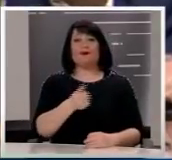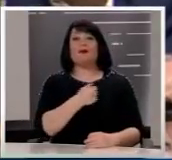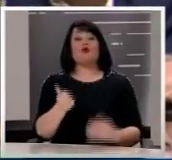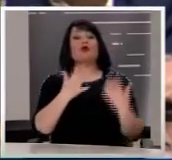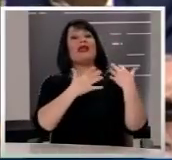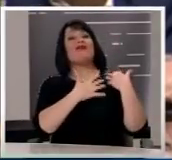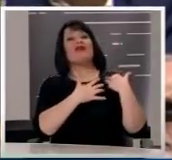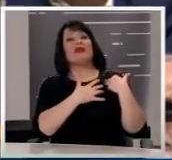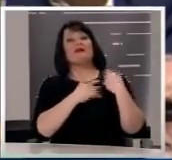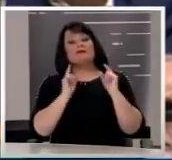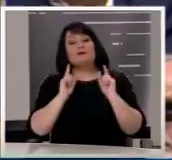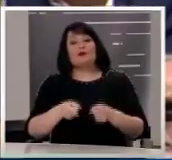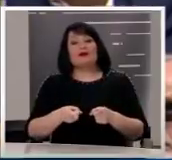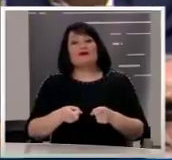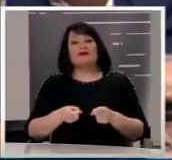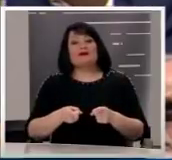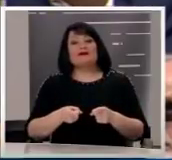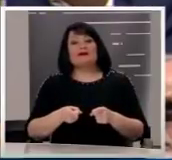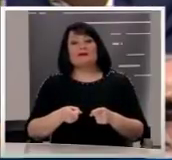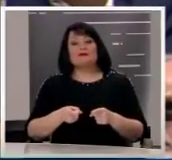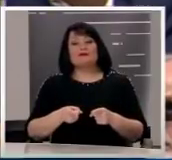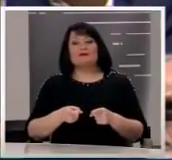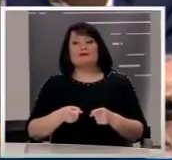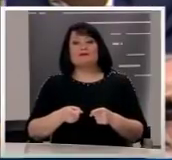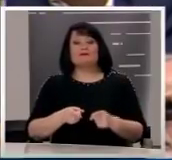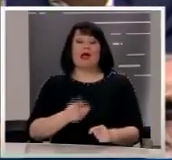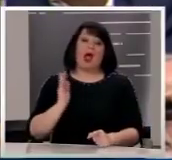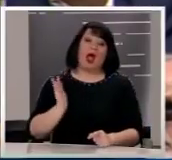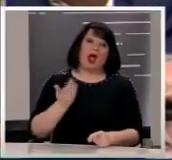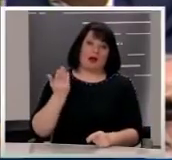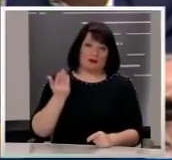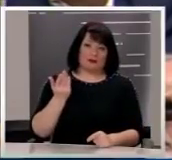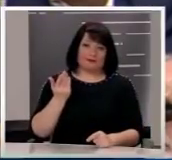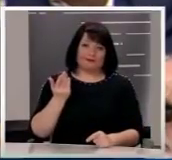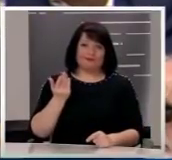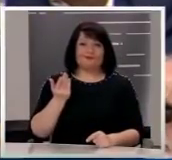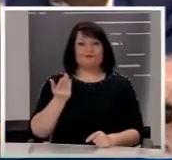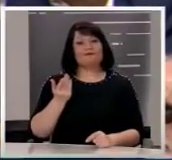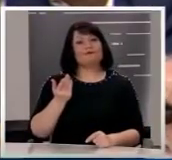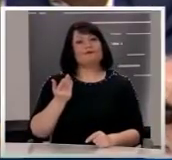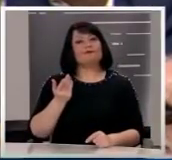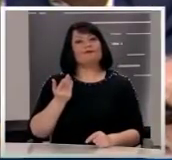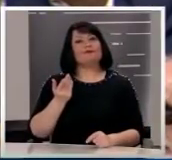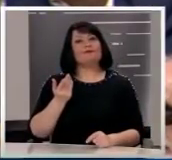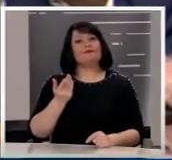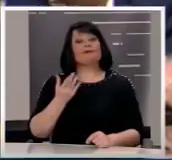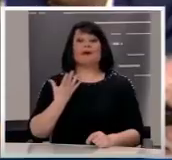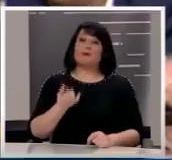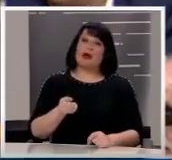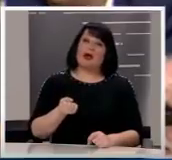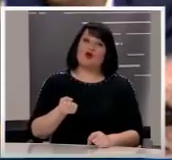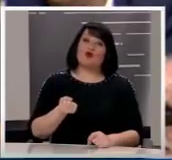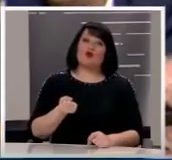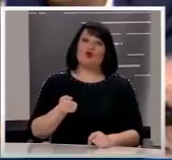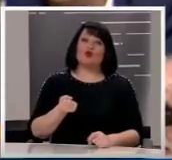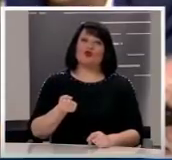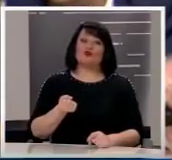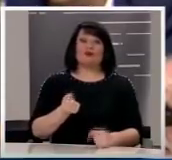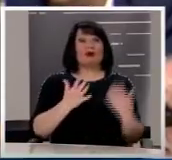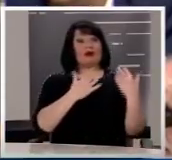να κρίνει και το αν υπάρχουν μέσα στο πλαίσιο